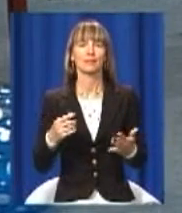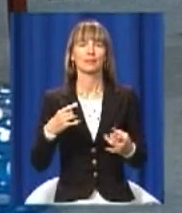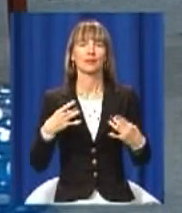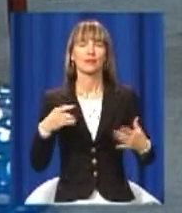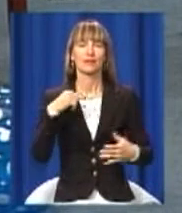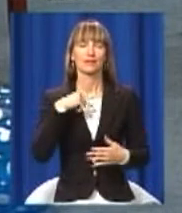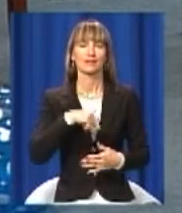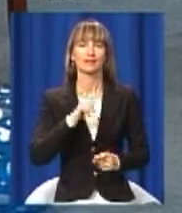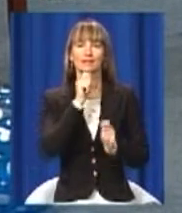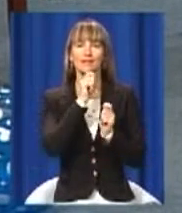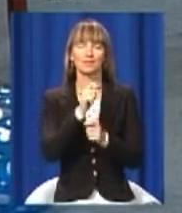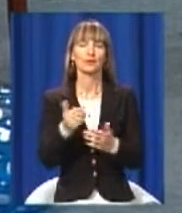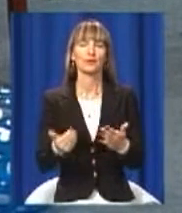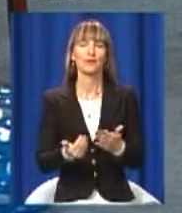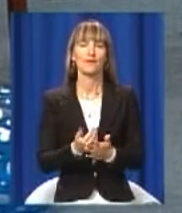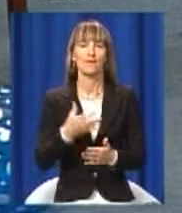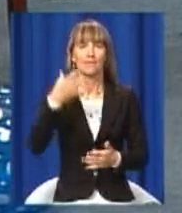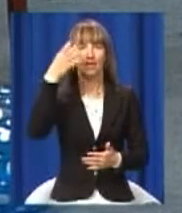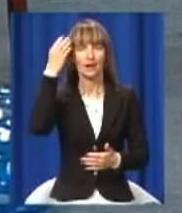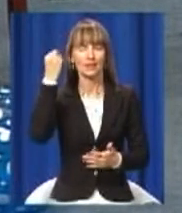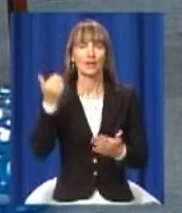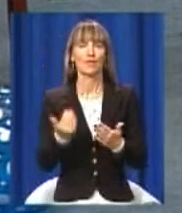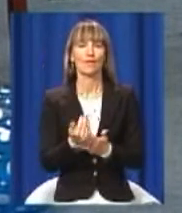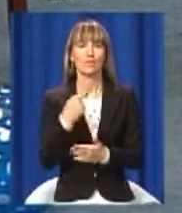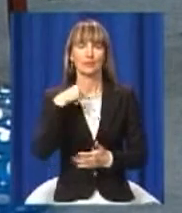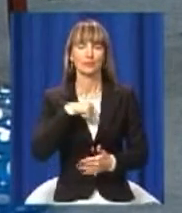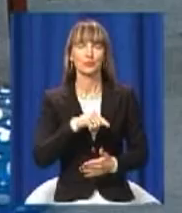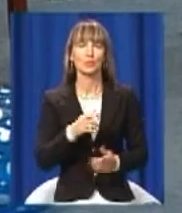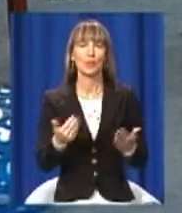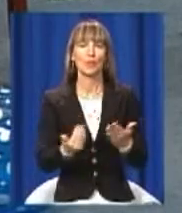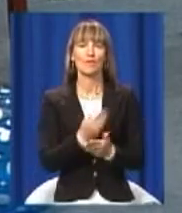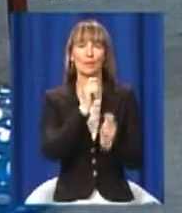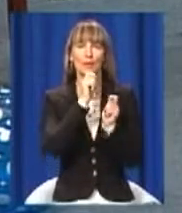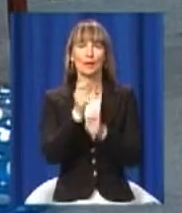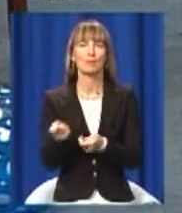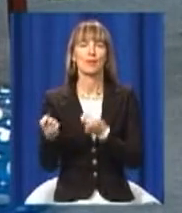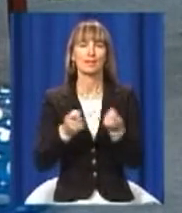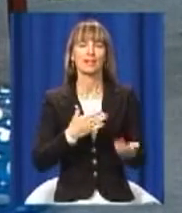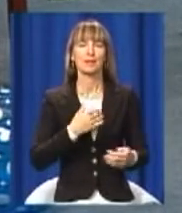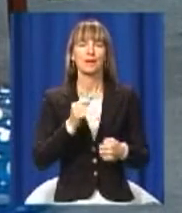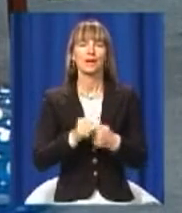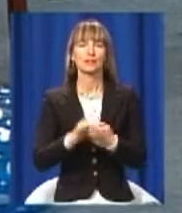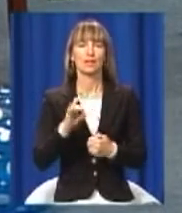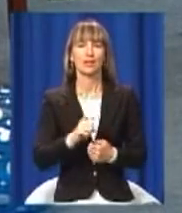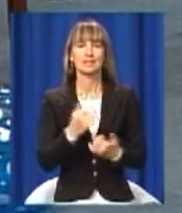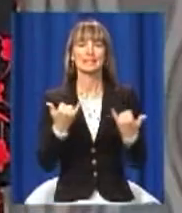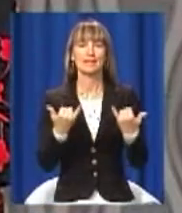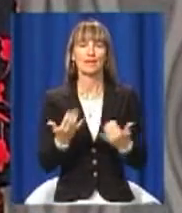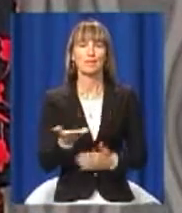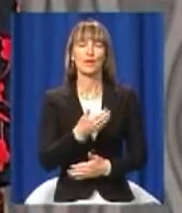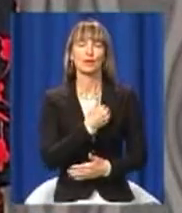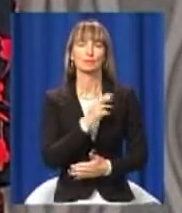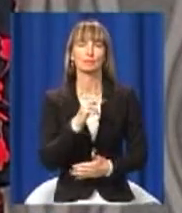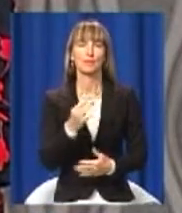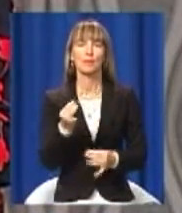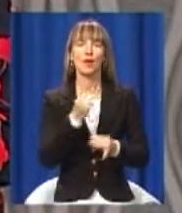настрій дарує щоразу якісь нові враження, нові емоції та нові такі от подарунки, власне, приносить нам щоразу. А сьогодні ми хотіли б,